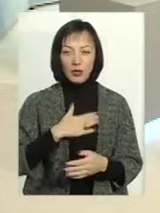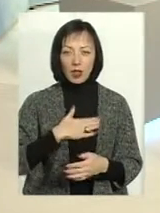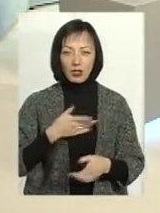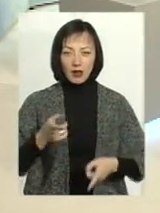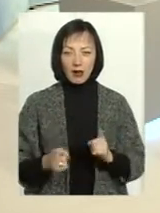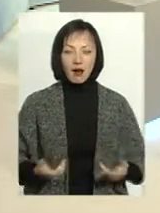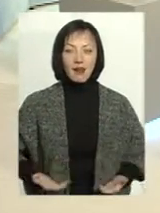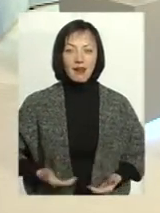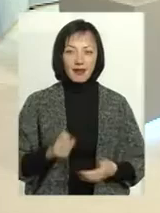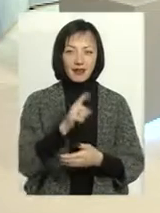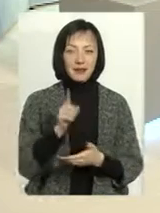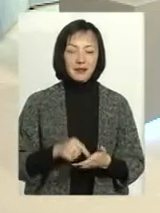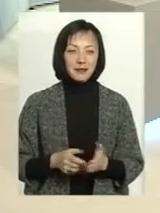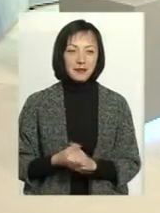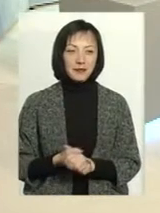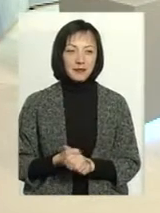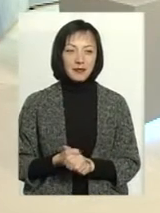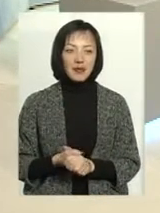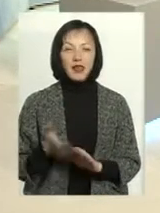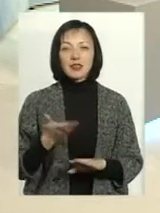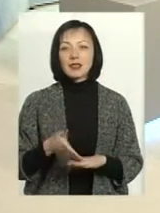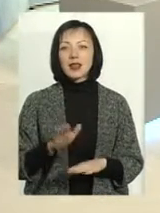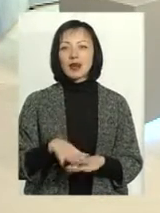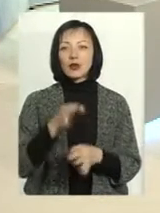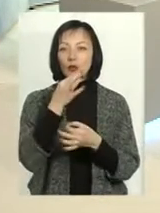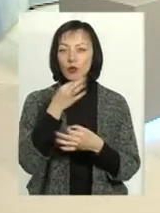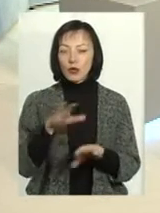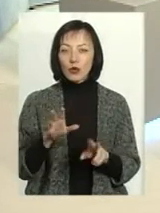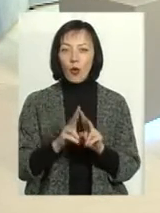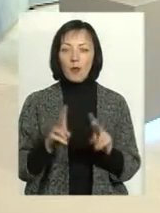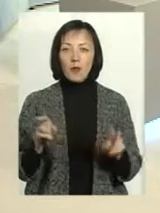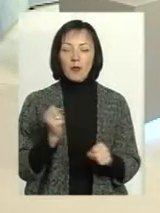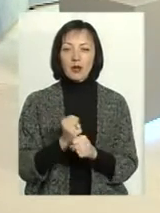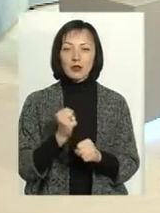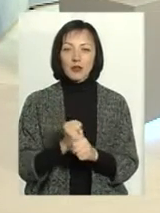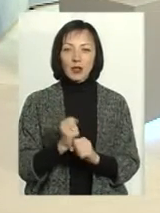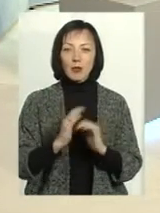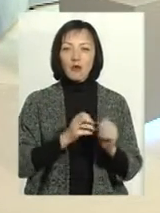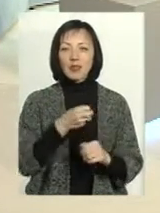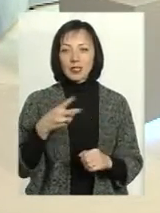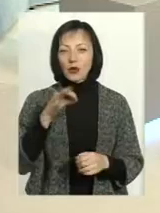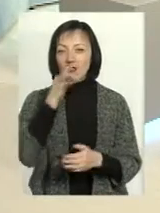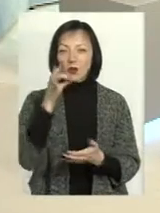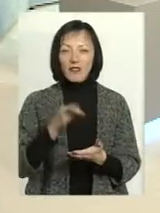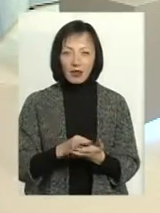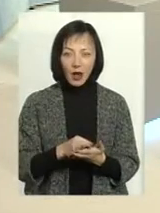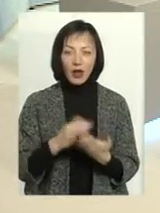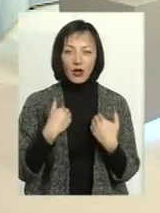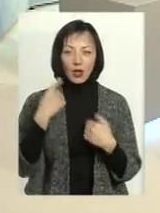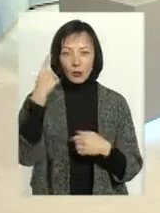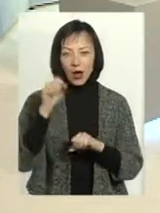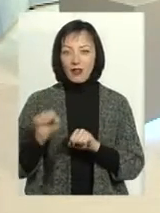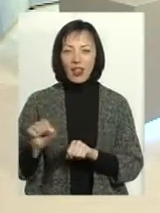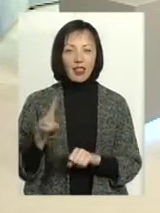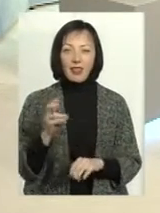реаліях? Складно будь-кому працювати професійно і відповідально. Да? Я думаю, що адвокатам